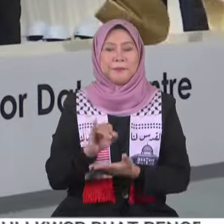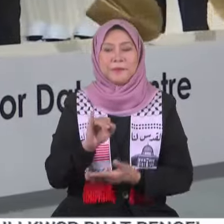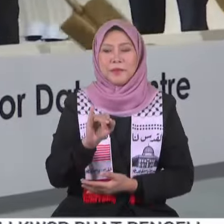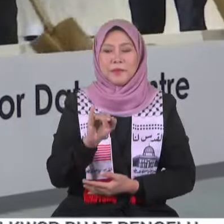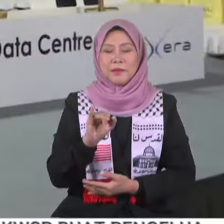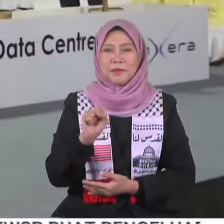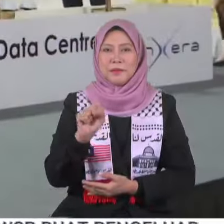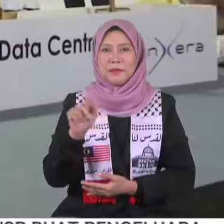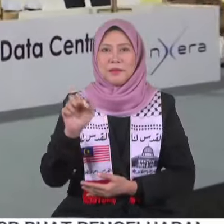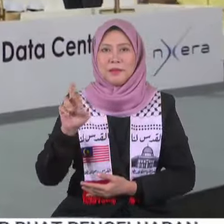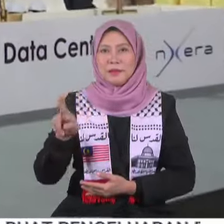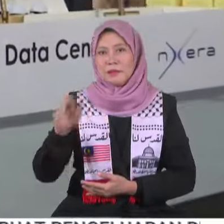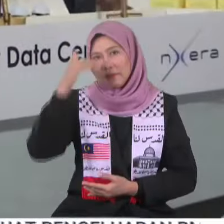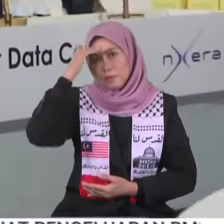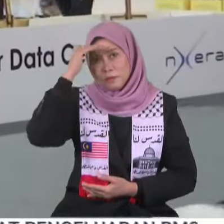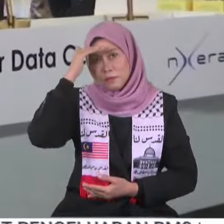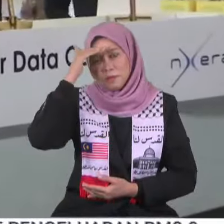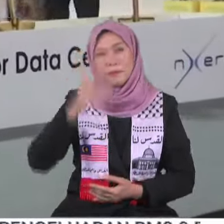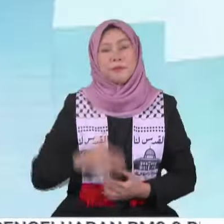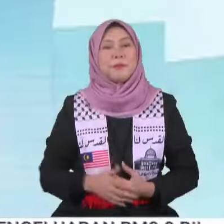Puteri, Johor.